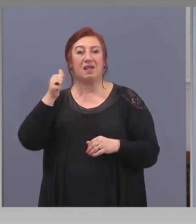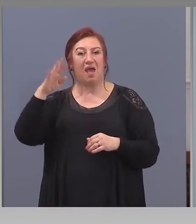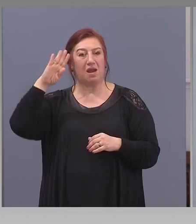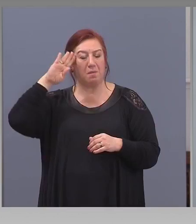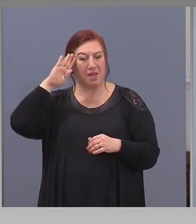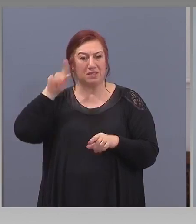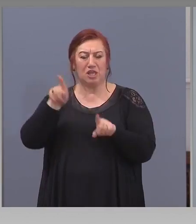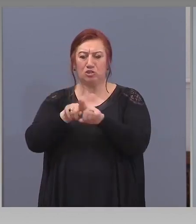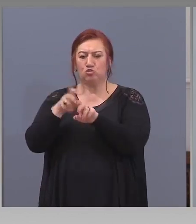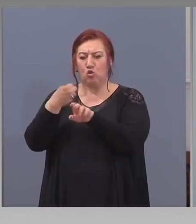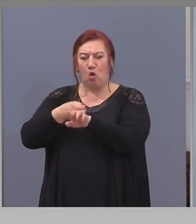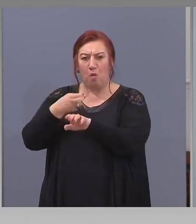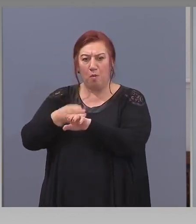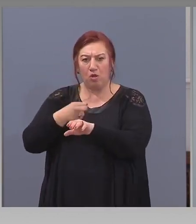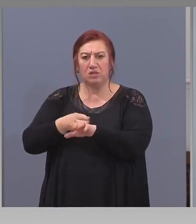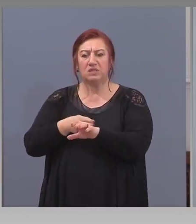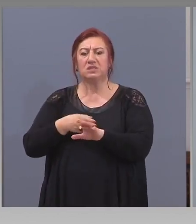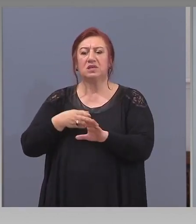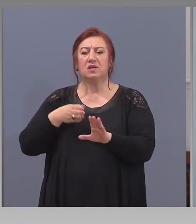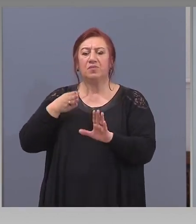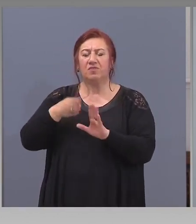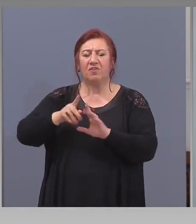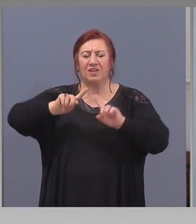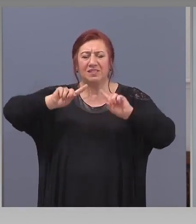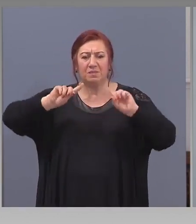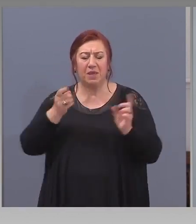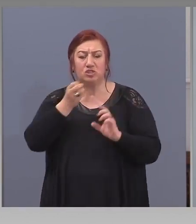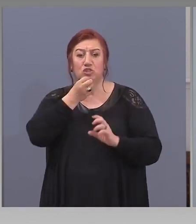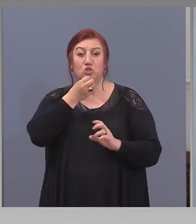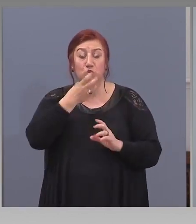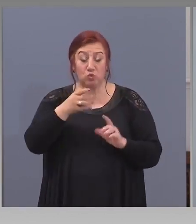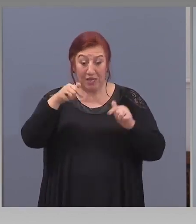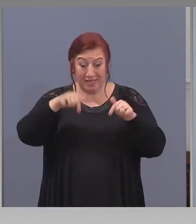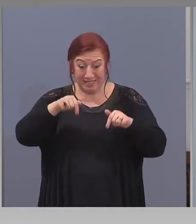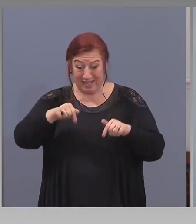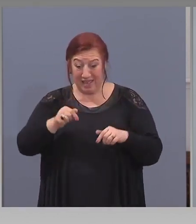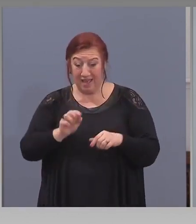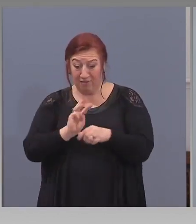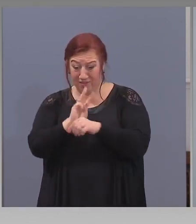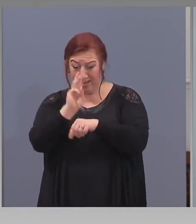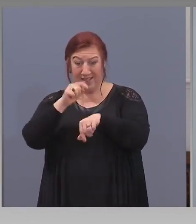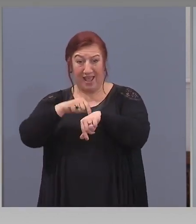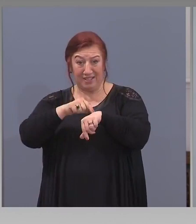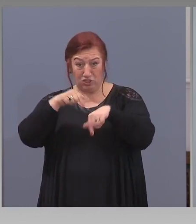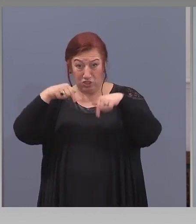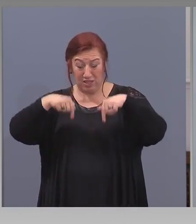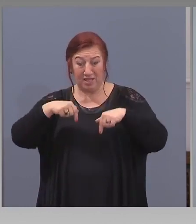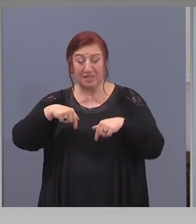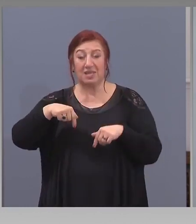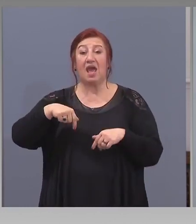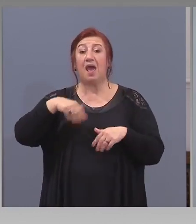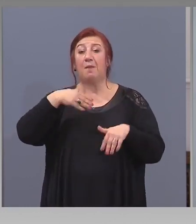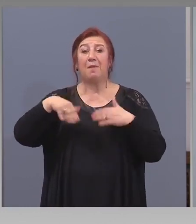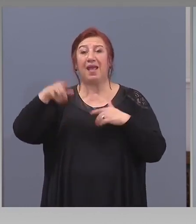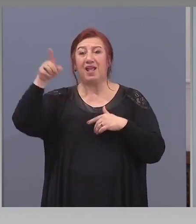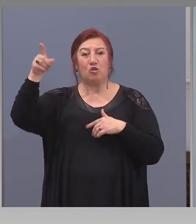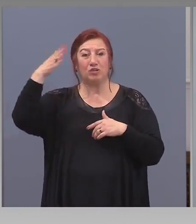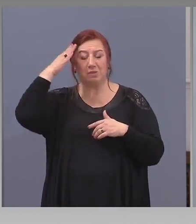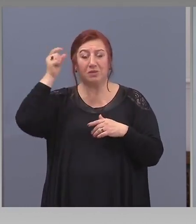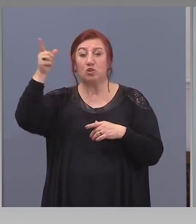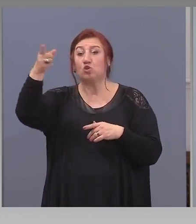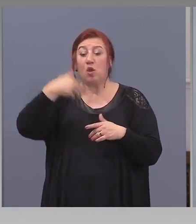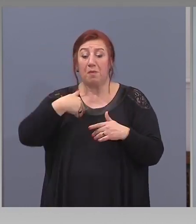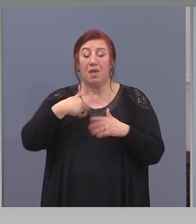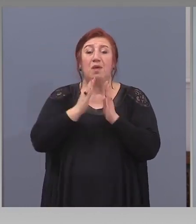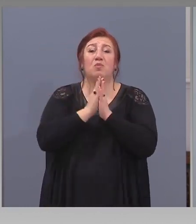в най-спешен. Това ни се отчита. Сега в 1 часа ми се обади македонския премиер, моли се човека, моли